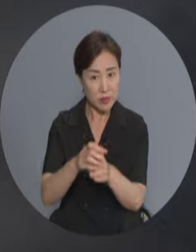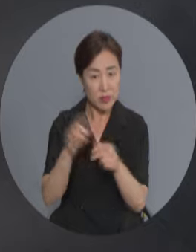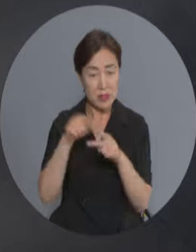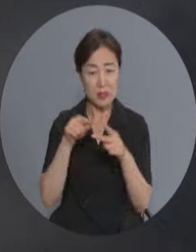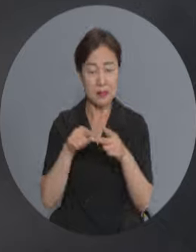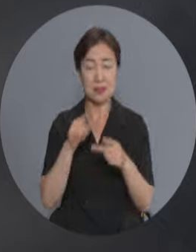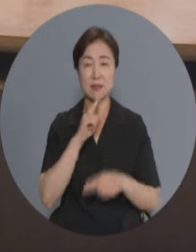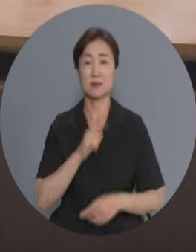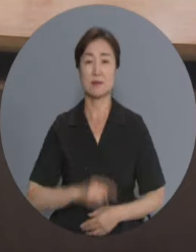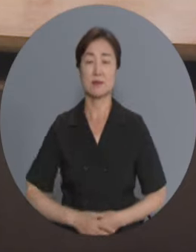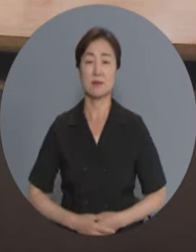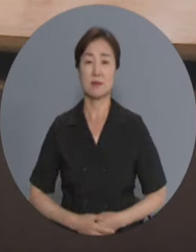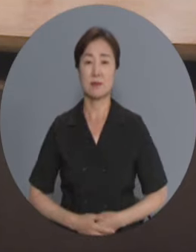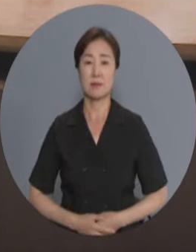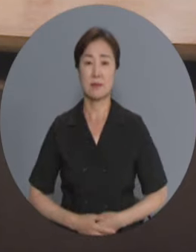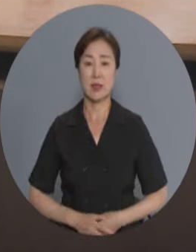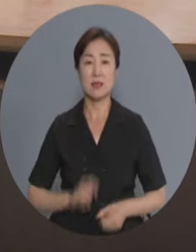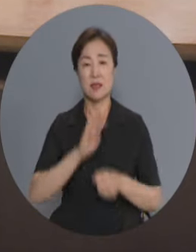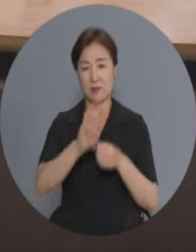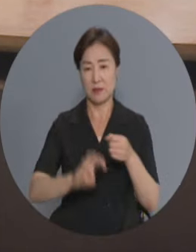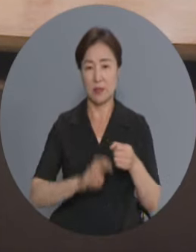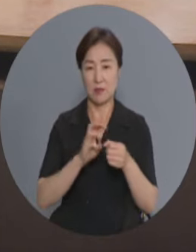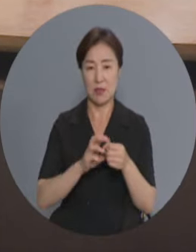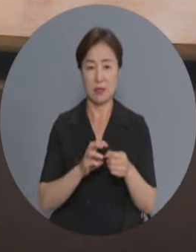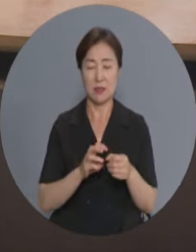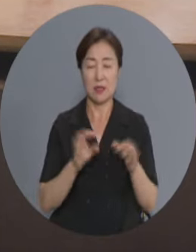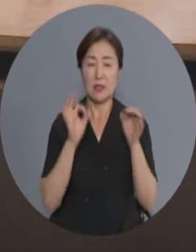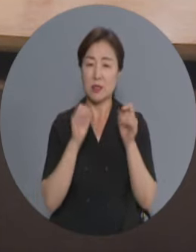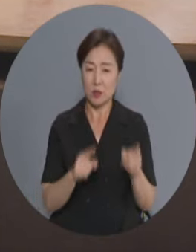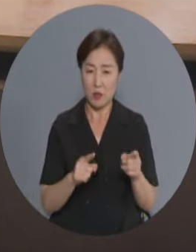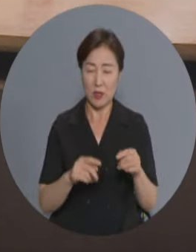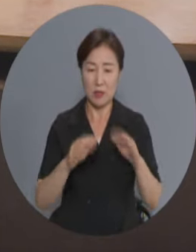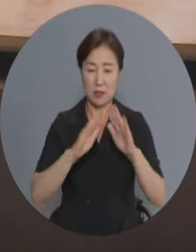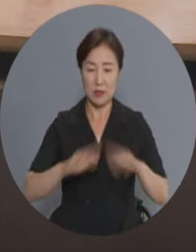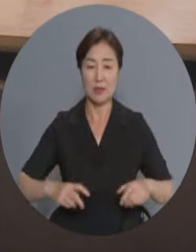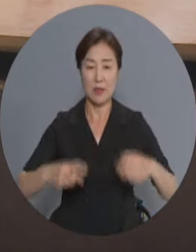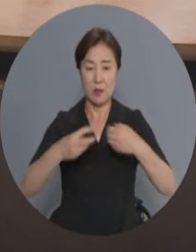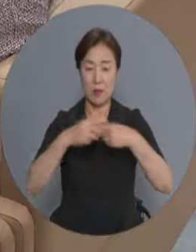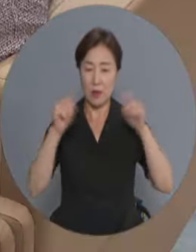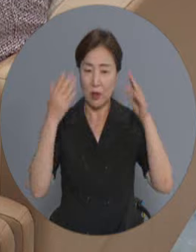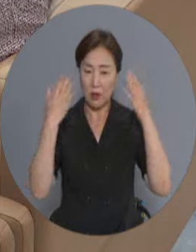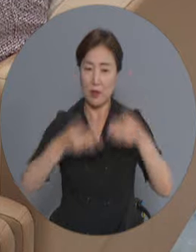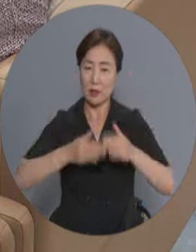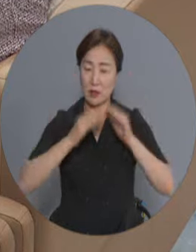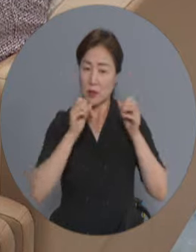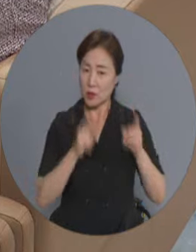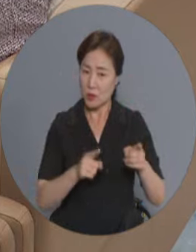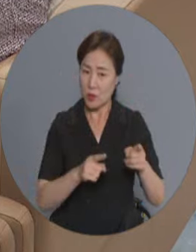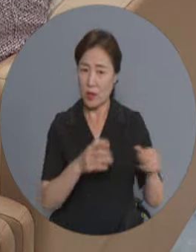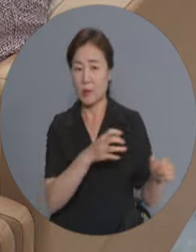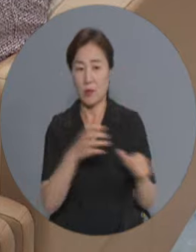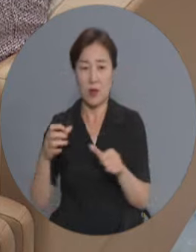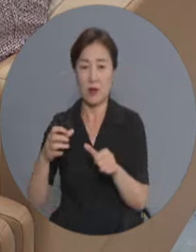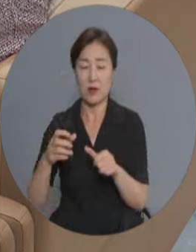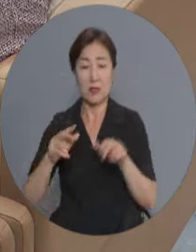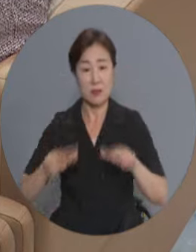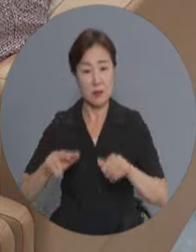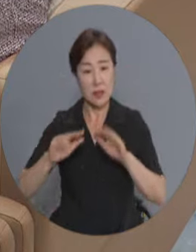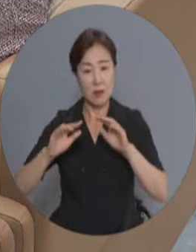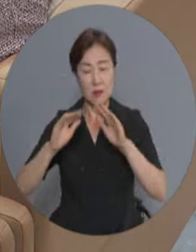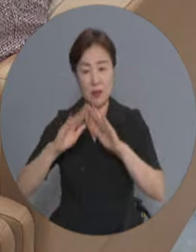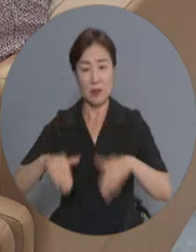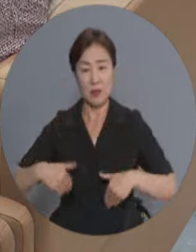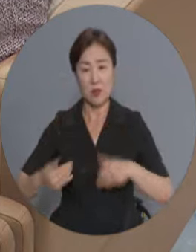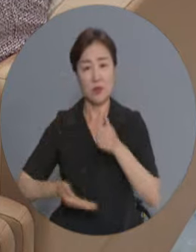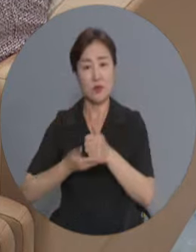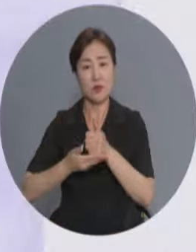넘기든지. 30년 만에 찾아온 전남권 의대 설립의 기회를 살려야 한다는 빈약한 논리만으로 전남 의대